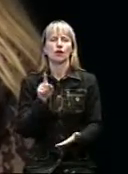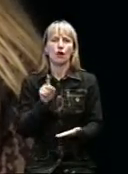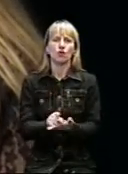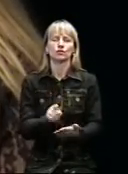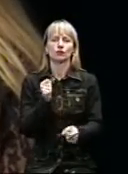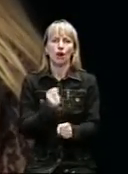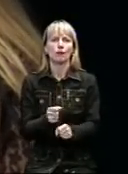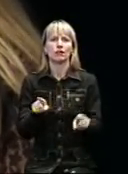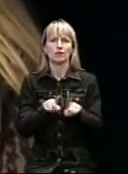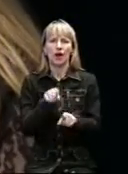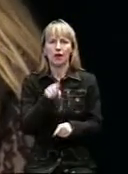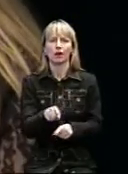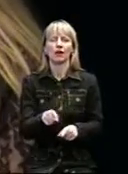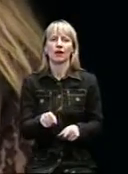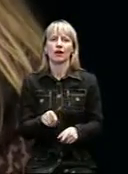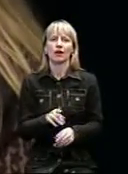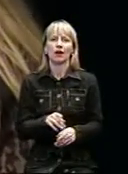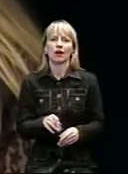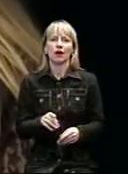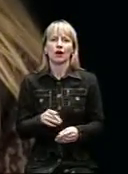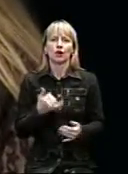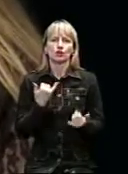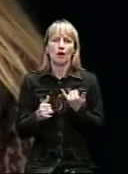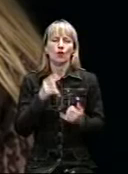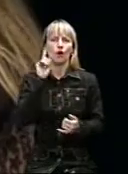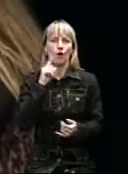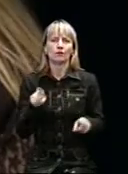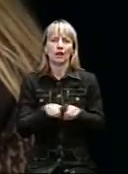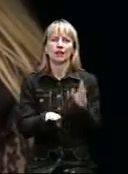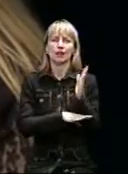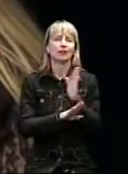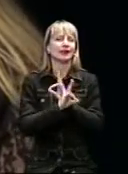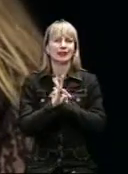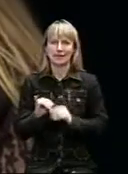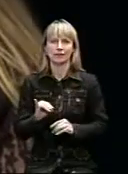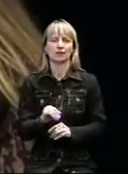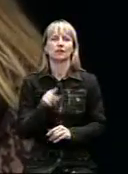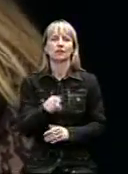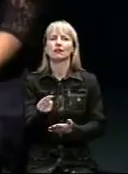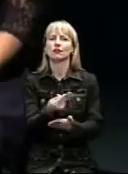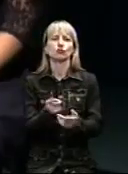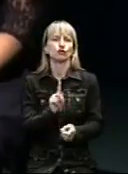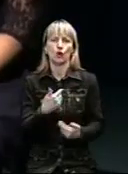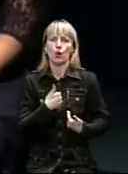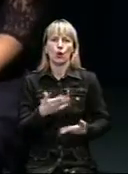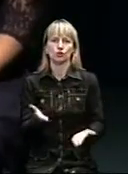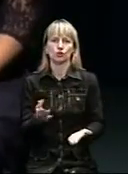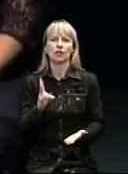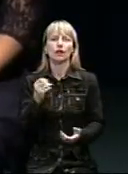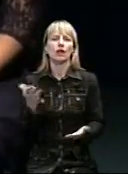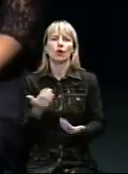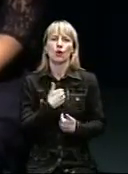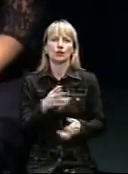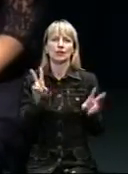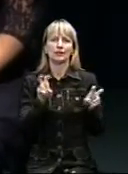зробити саме такий жовтий, там, жовтого кольору, таке дерево. Ні, ти пишеш, що хочеш, на яку хочеш